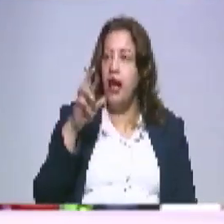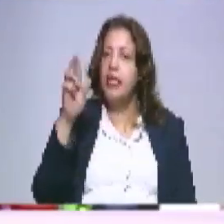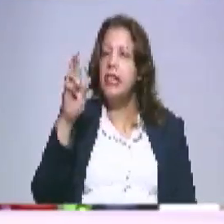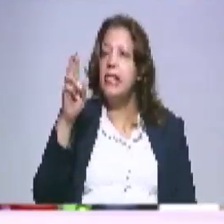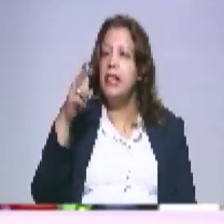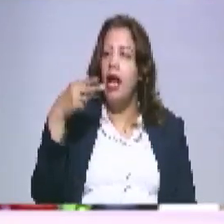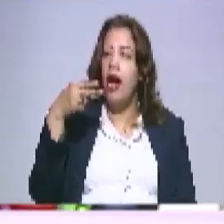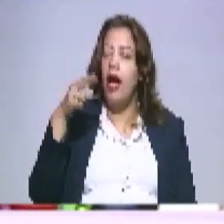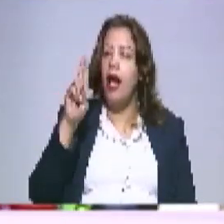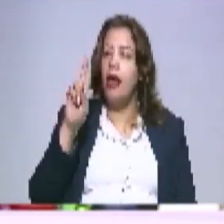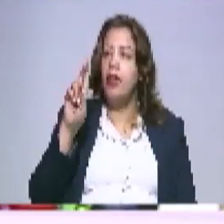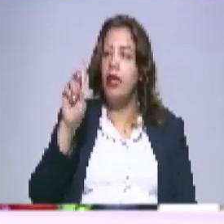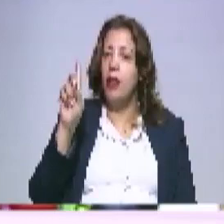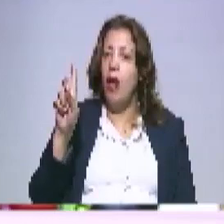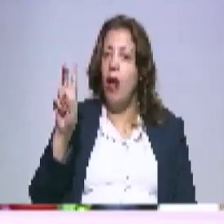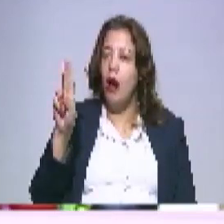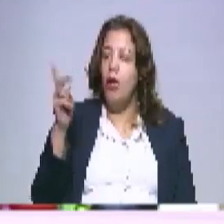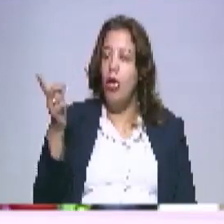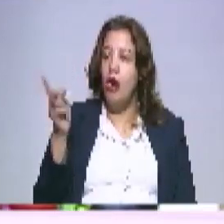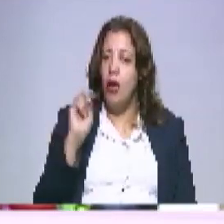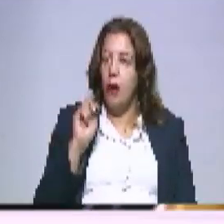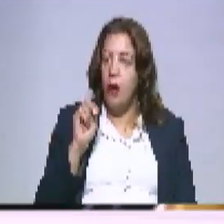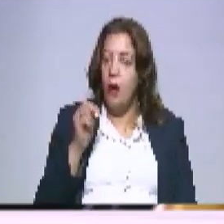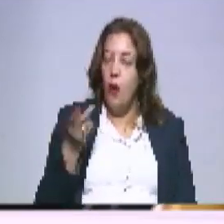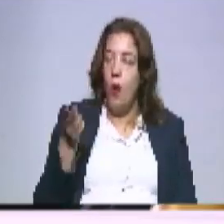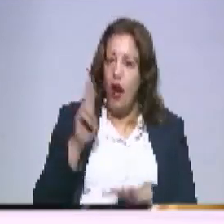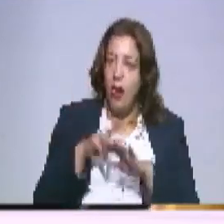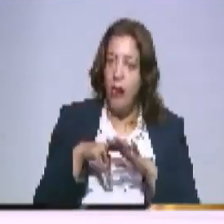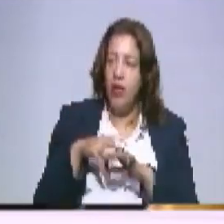اخضر، وحطينا في الميه توابل